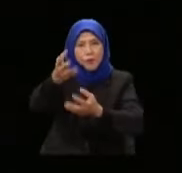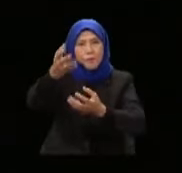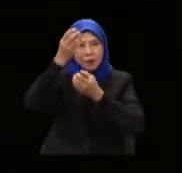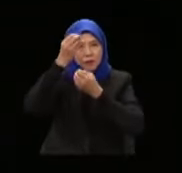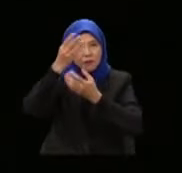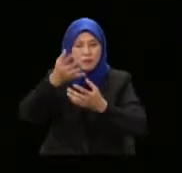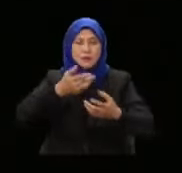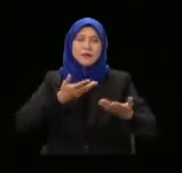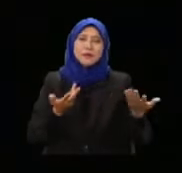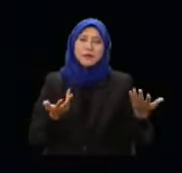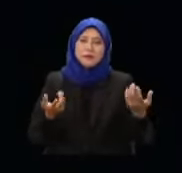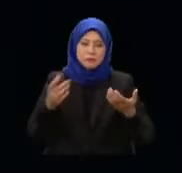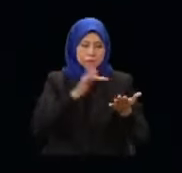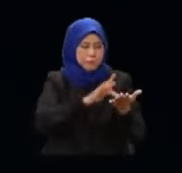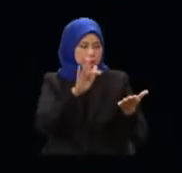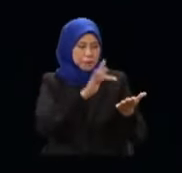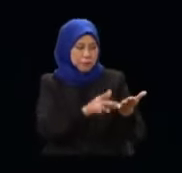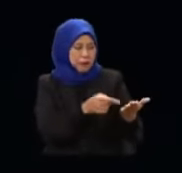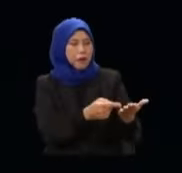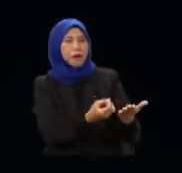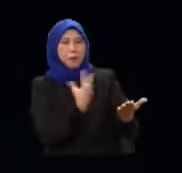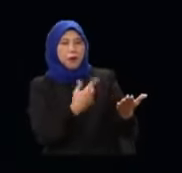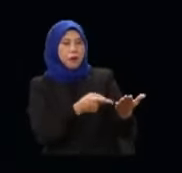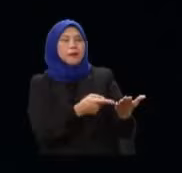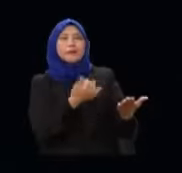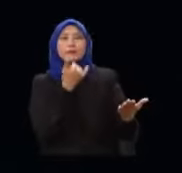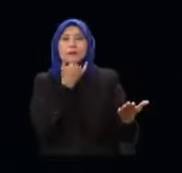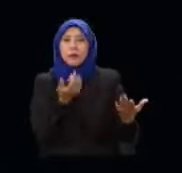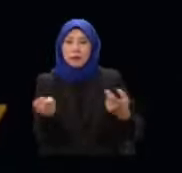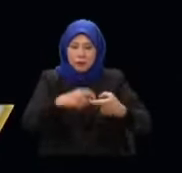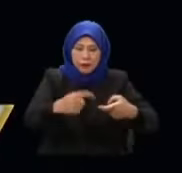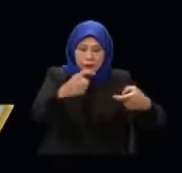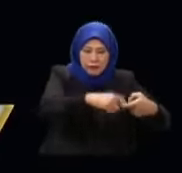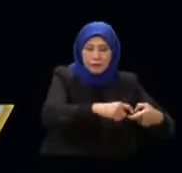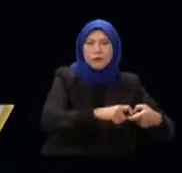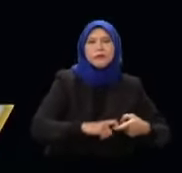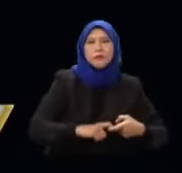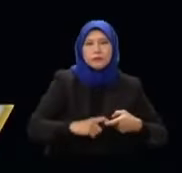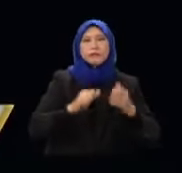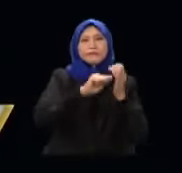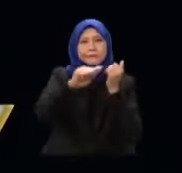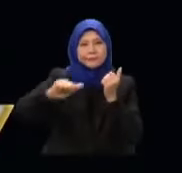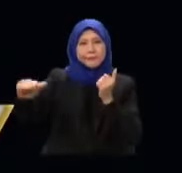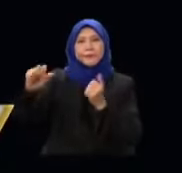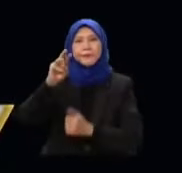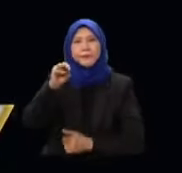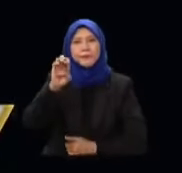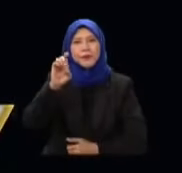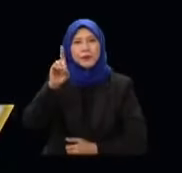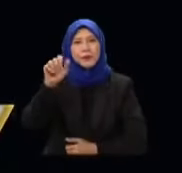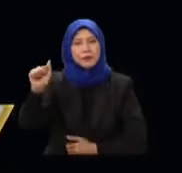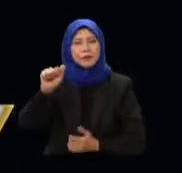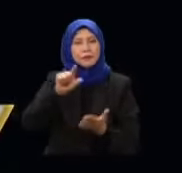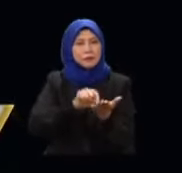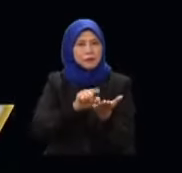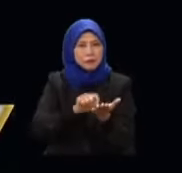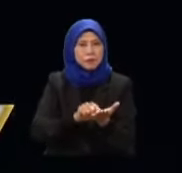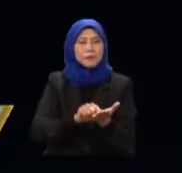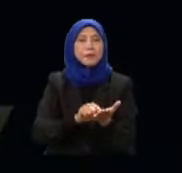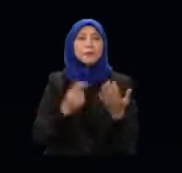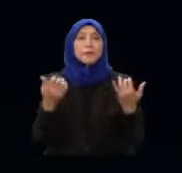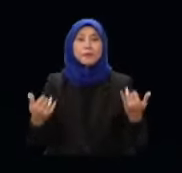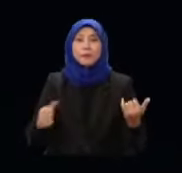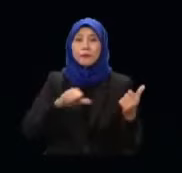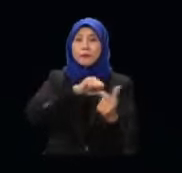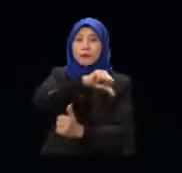sebagainya dia berkaitan jadi makan itu kita Letakkan media ini dalam kerangka defisit sosial yang